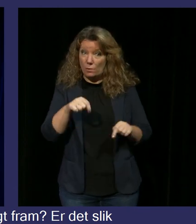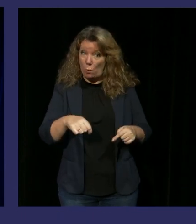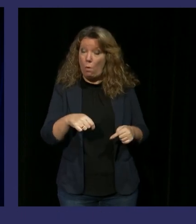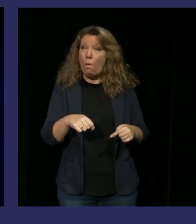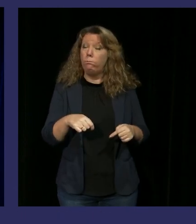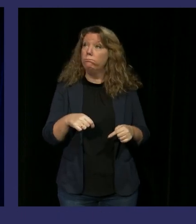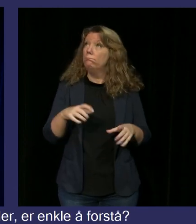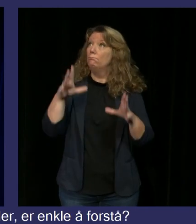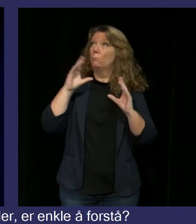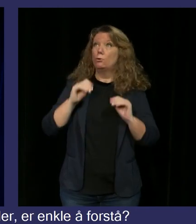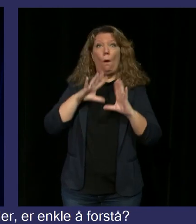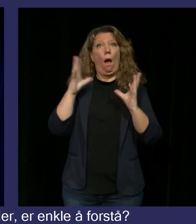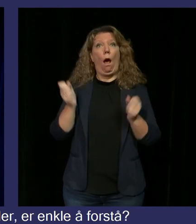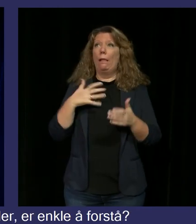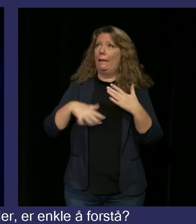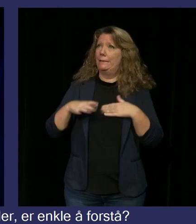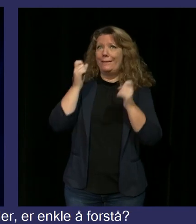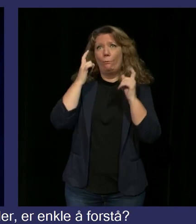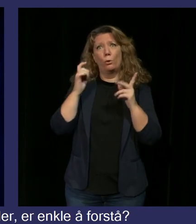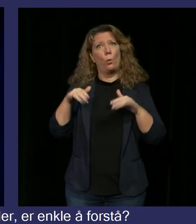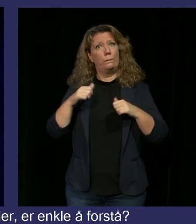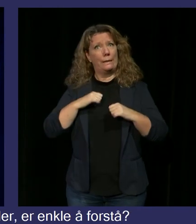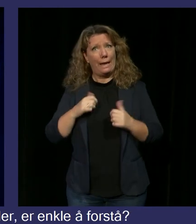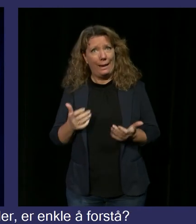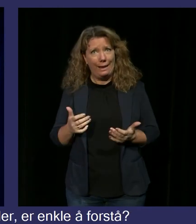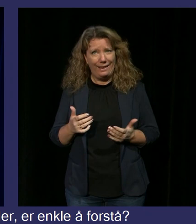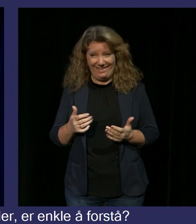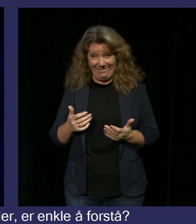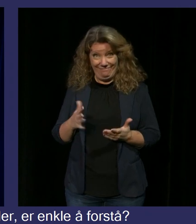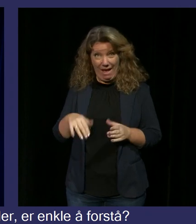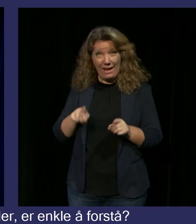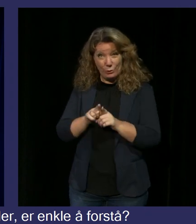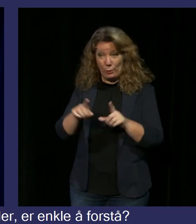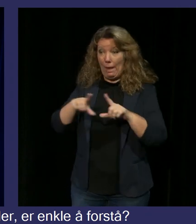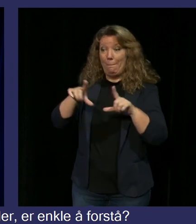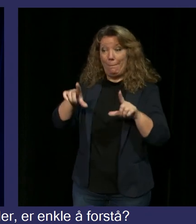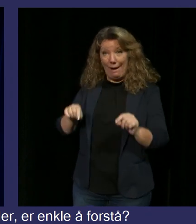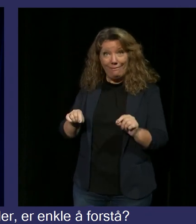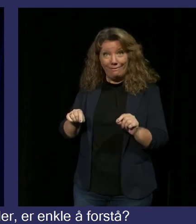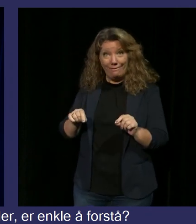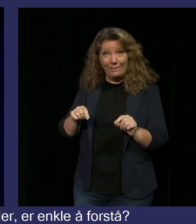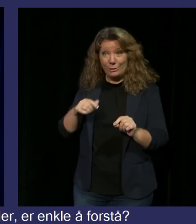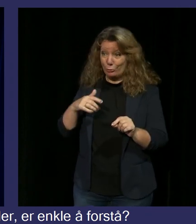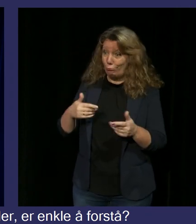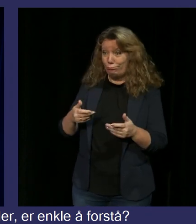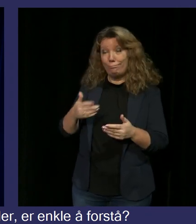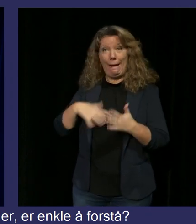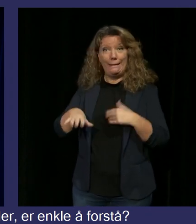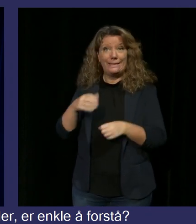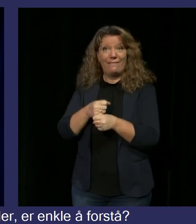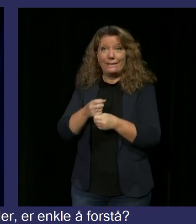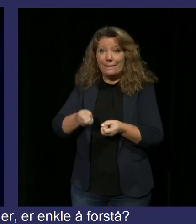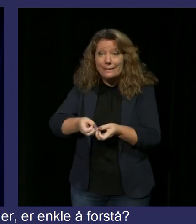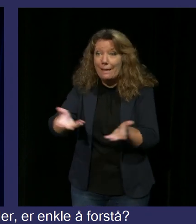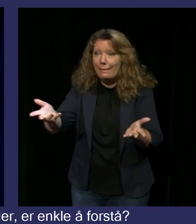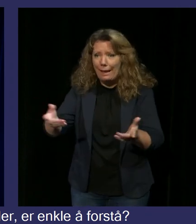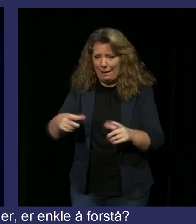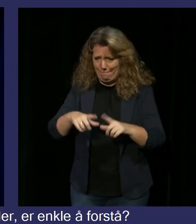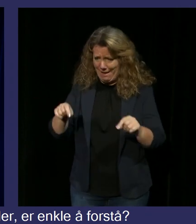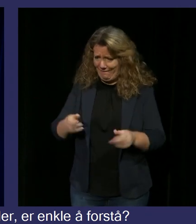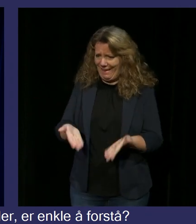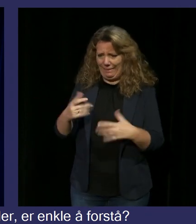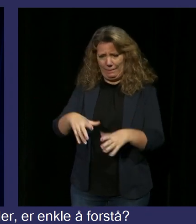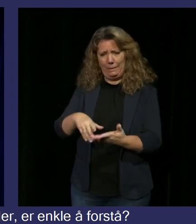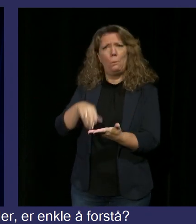seg selv? Er det slik at alle brev som helsesykehusene sender er enkle å forstå? Hvor mye koster det